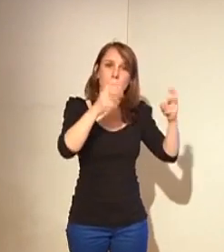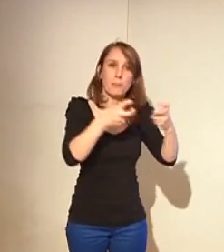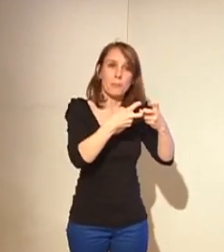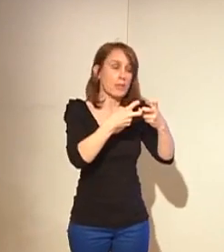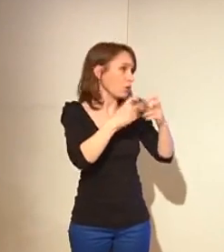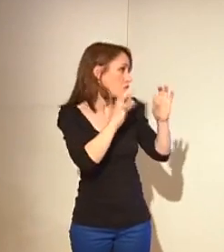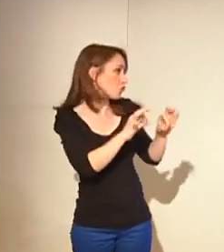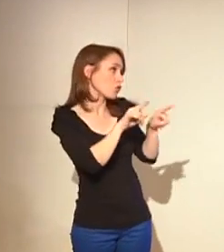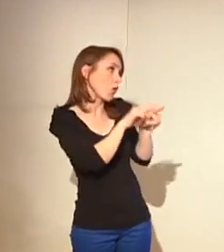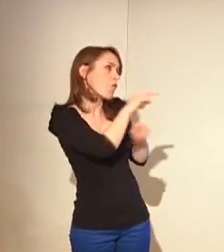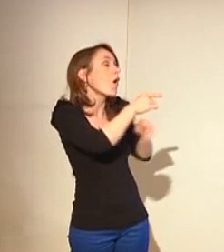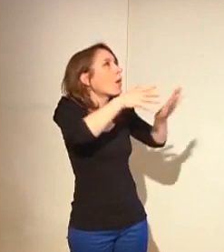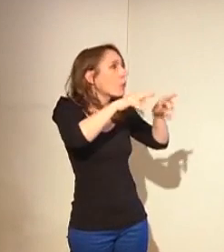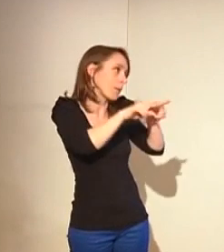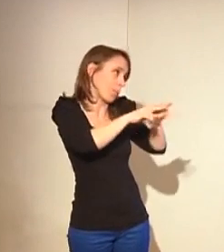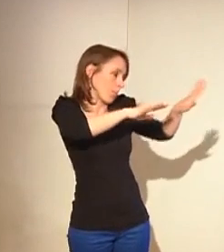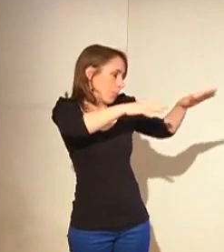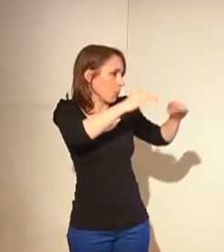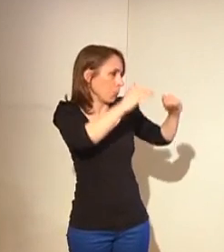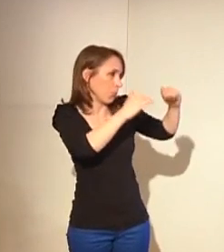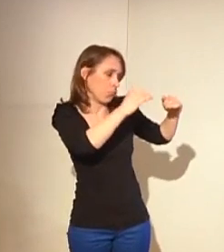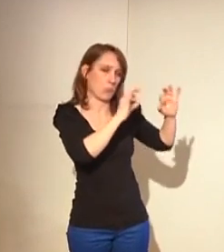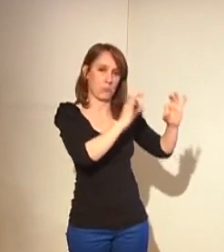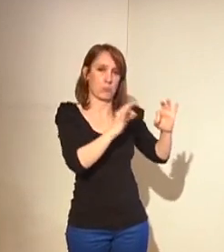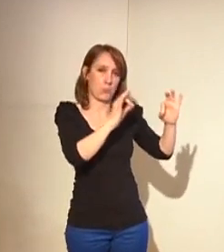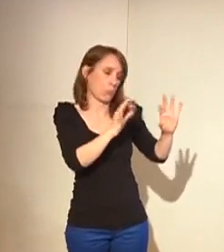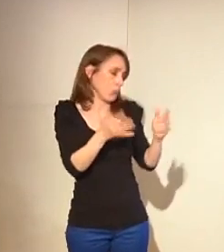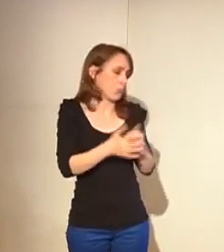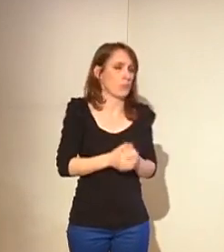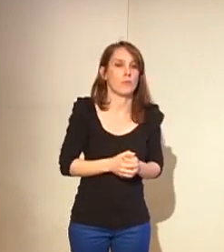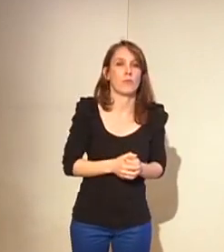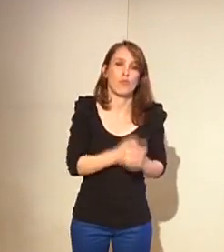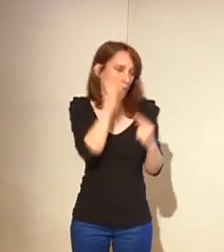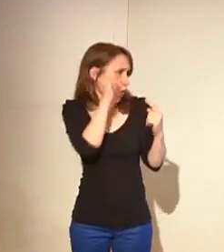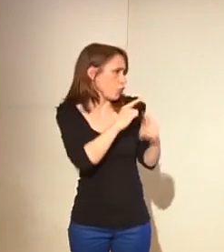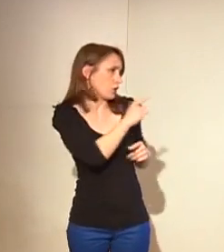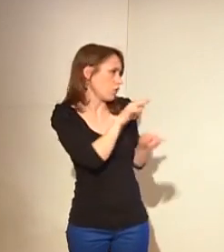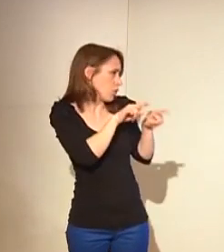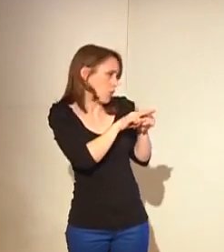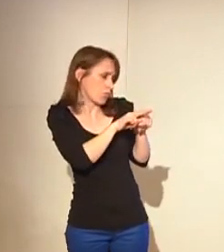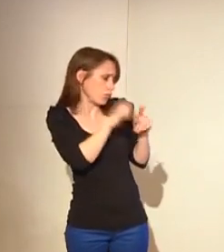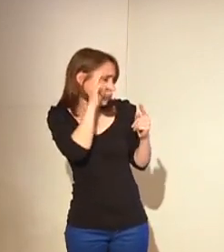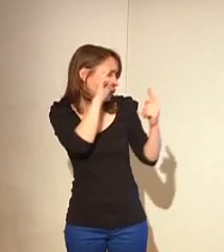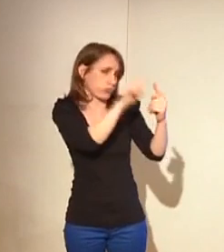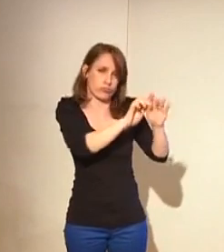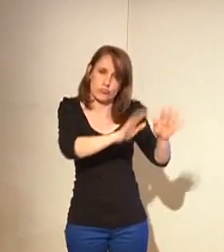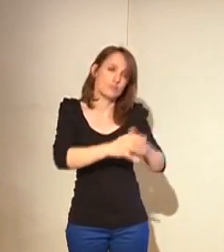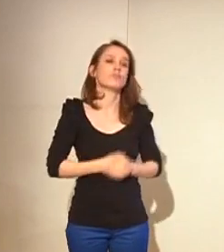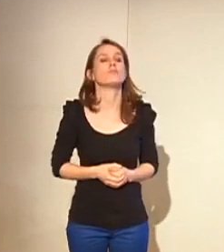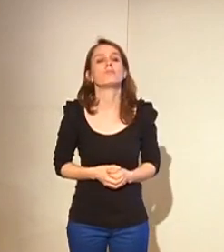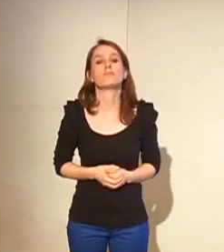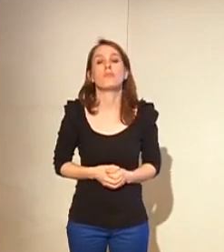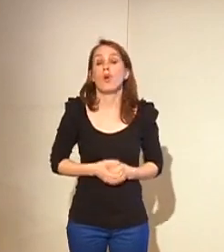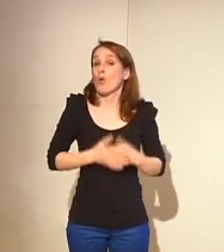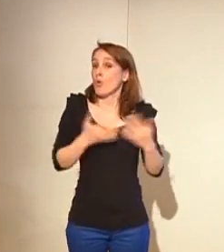à peu près pas tout à fait équivalent mais qui allit dans la même direction donc